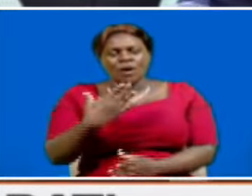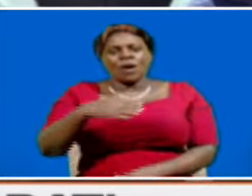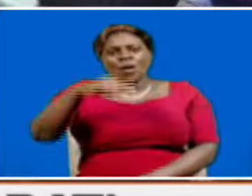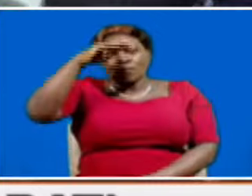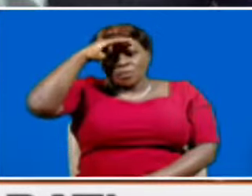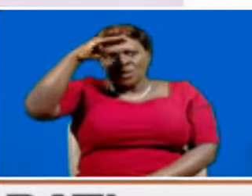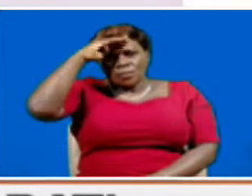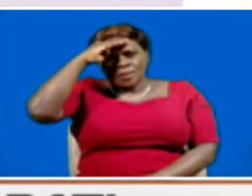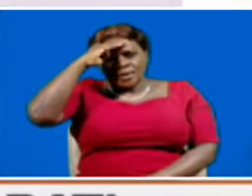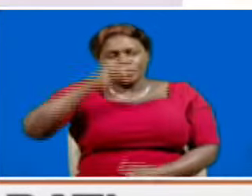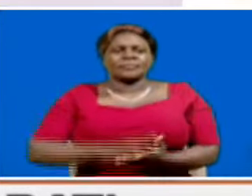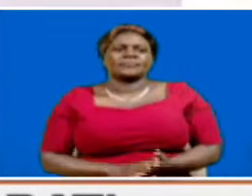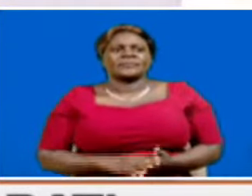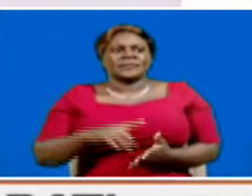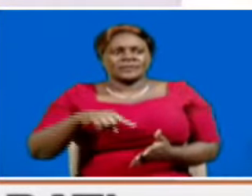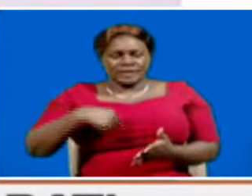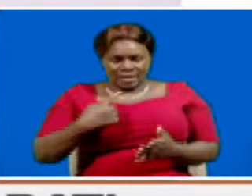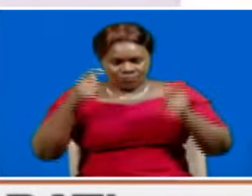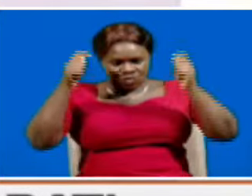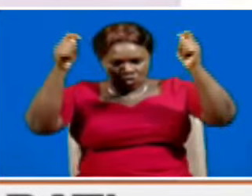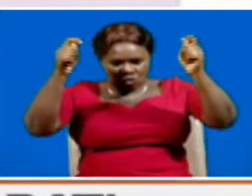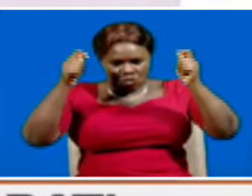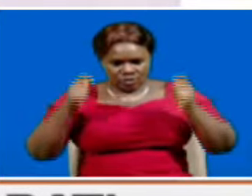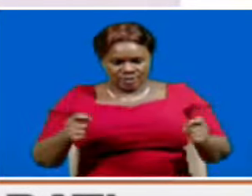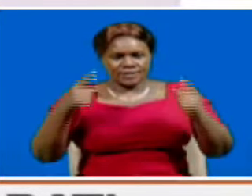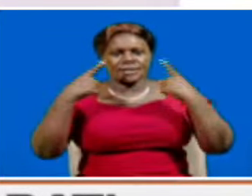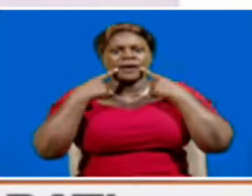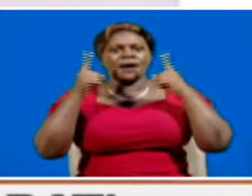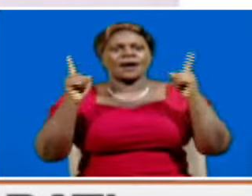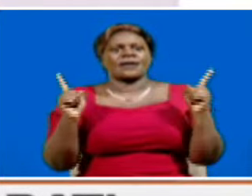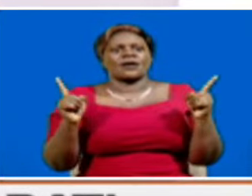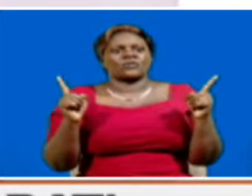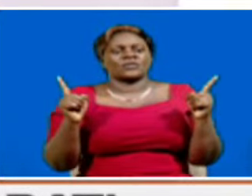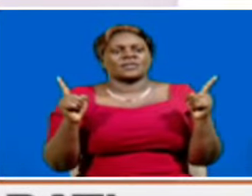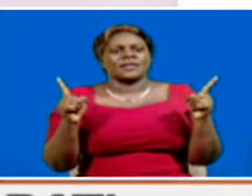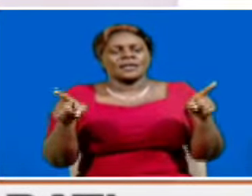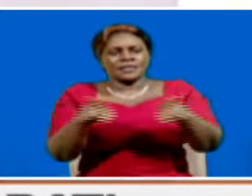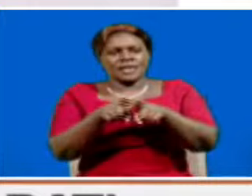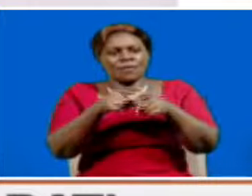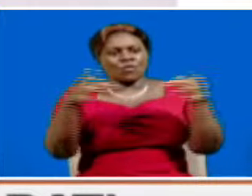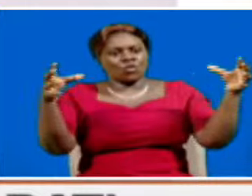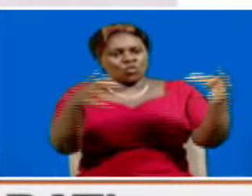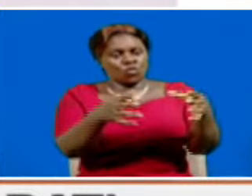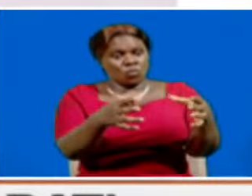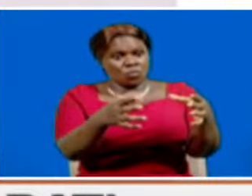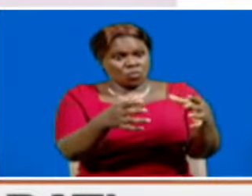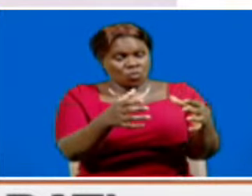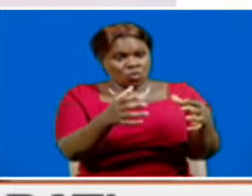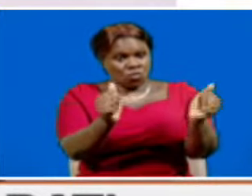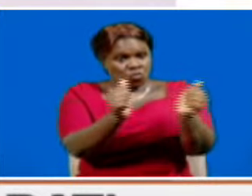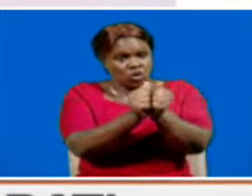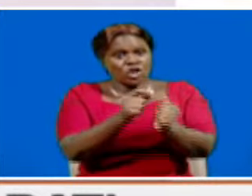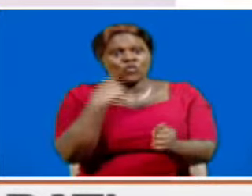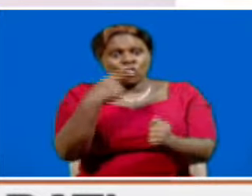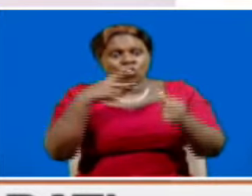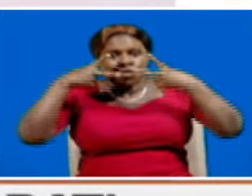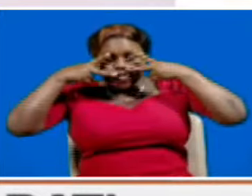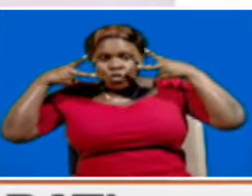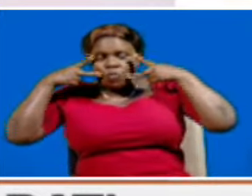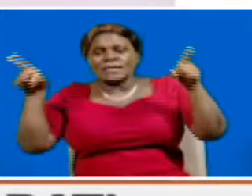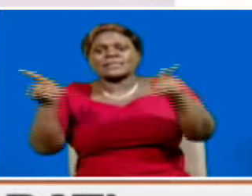na dawa za kulevya. We have placed them on the same category where we have placed